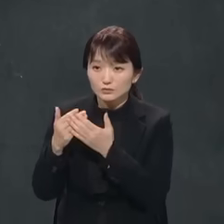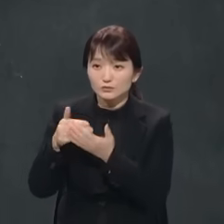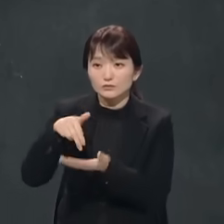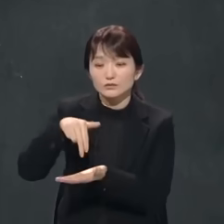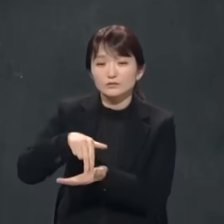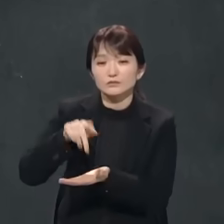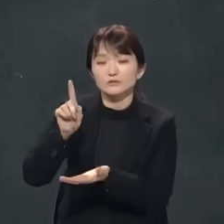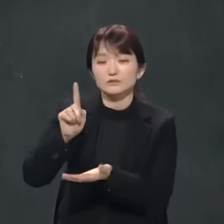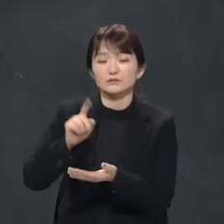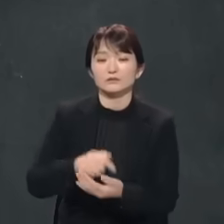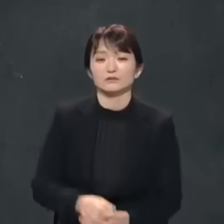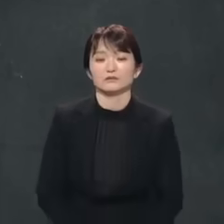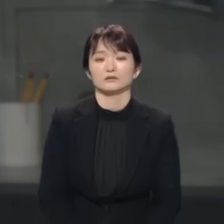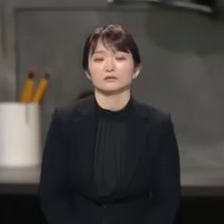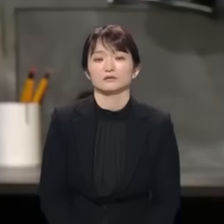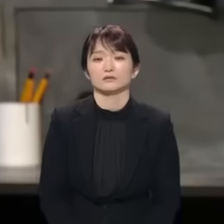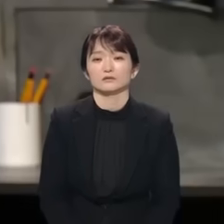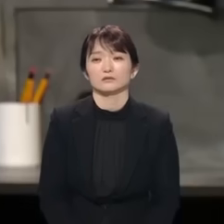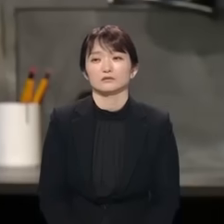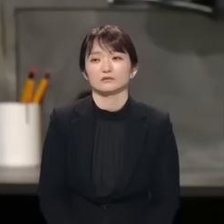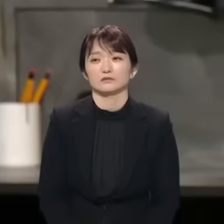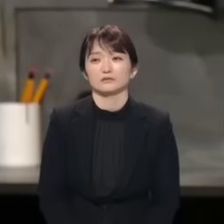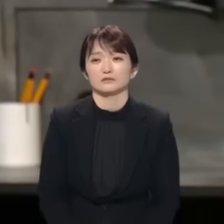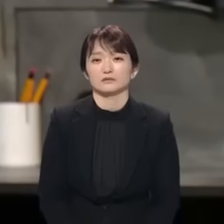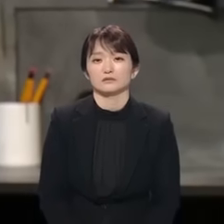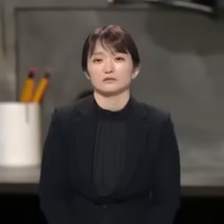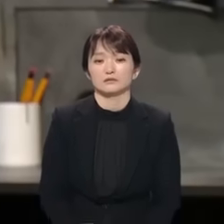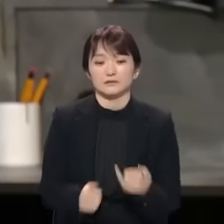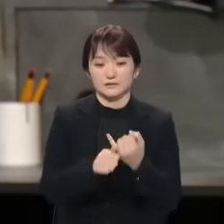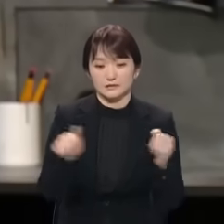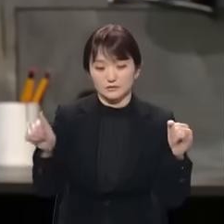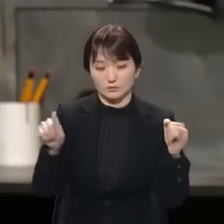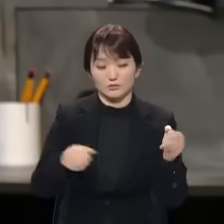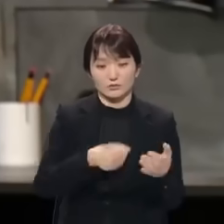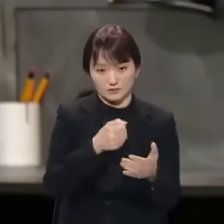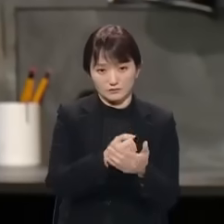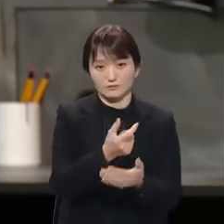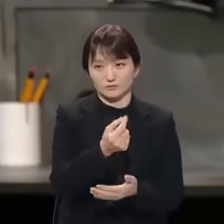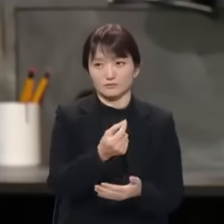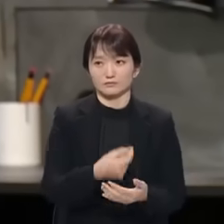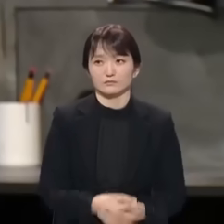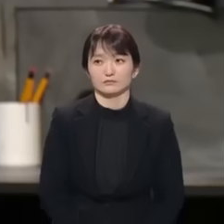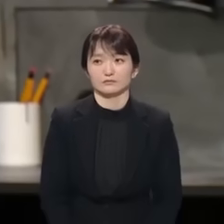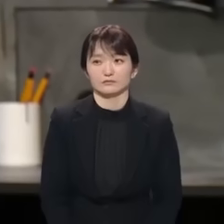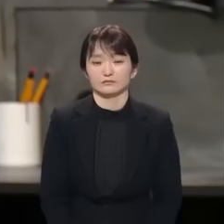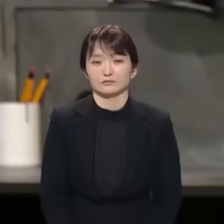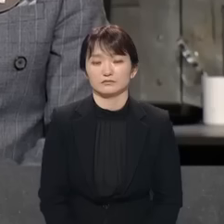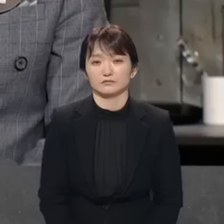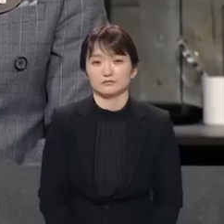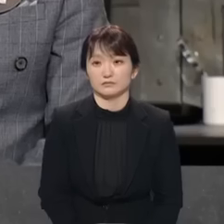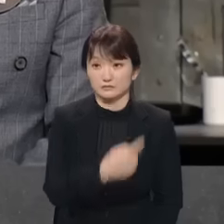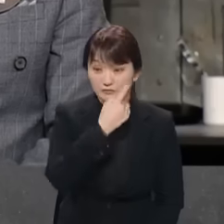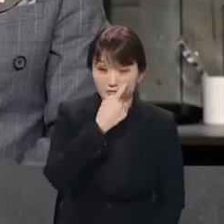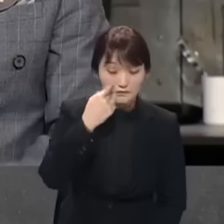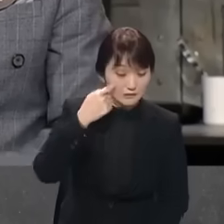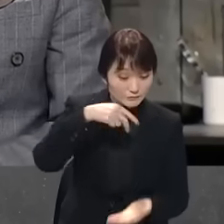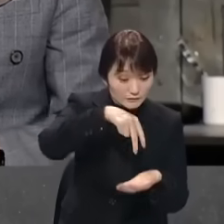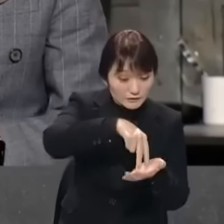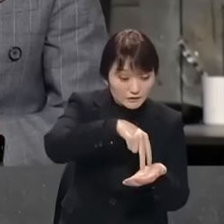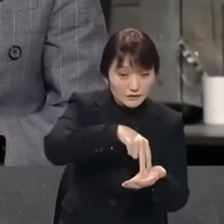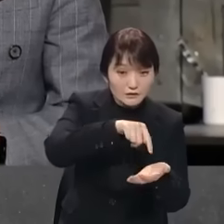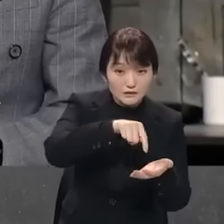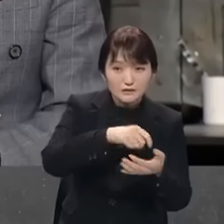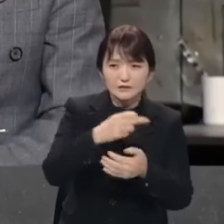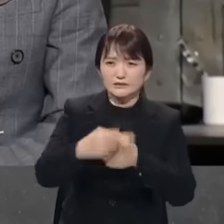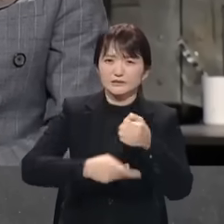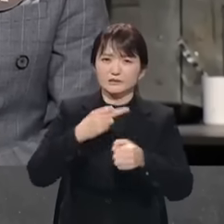줄게요 이미 이혼은 결심하신 거 같아요 이혼 결심 하셨죠 예 예 하셨어요 그런데 이거를 입증해서 뭔 이제